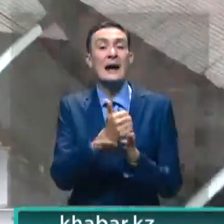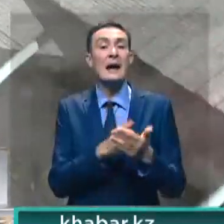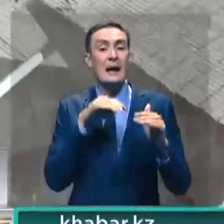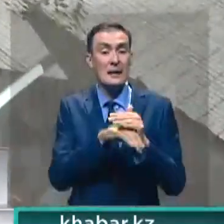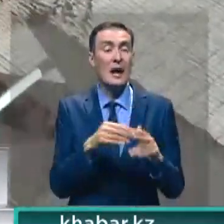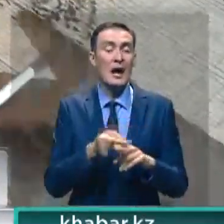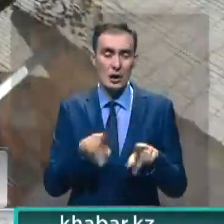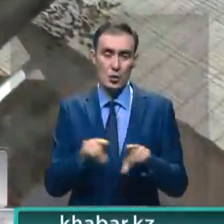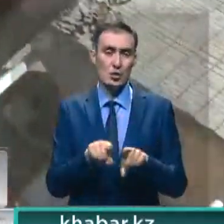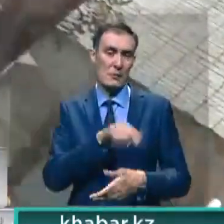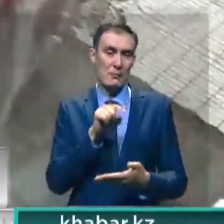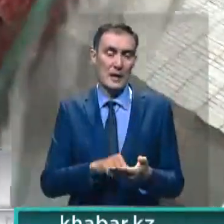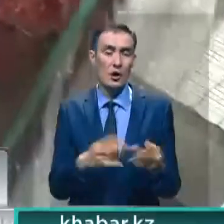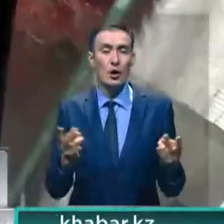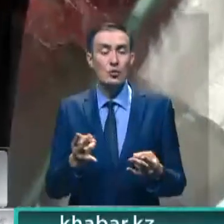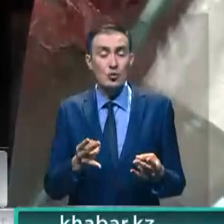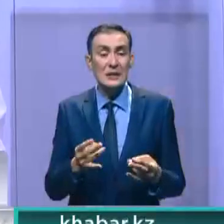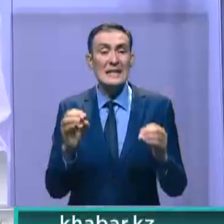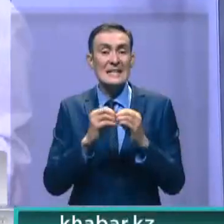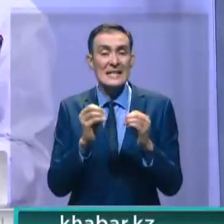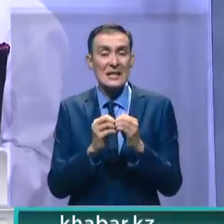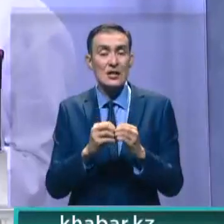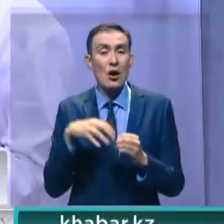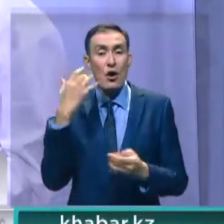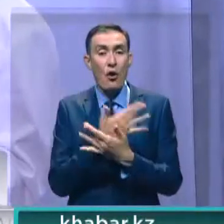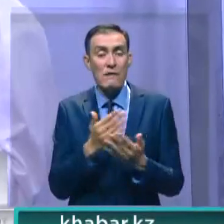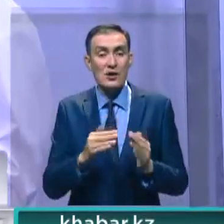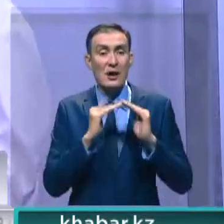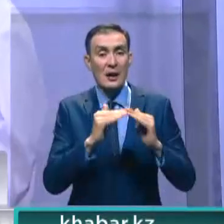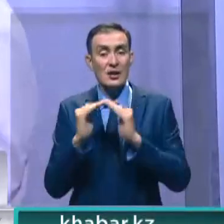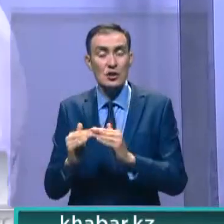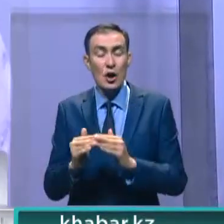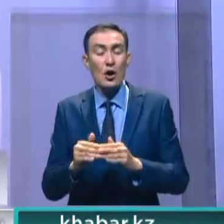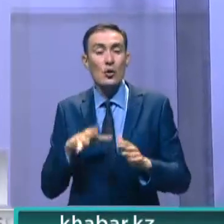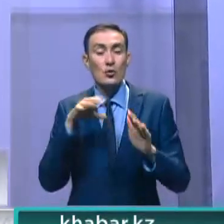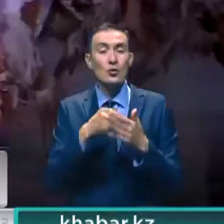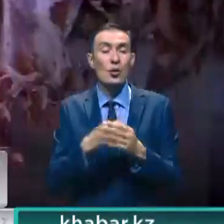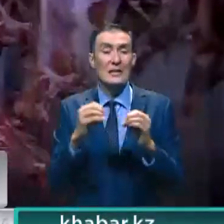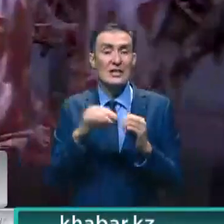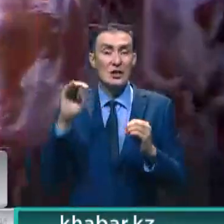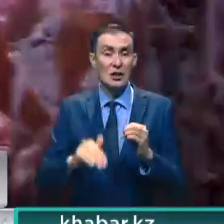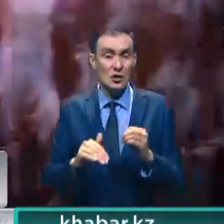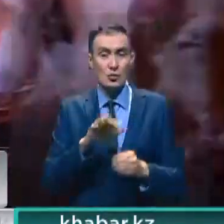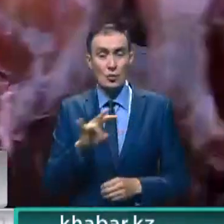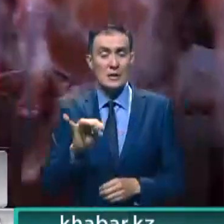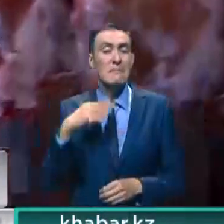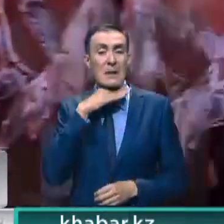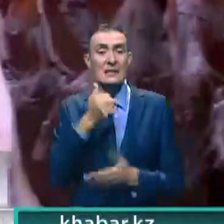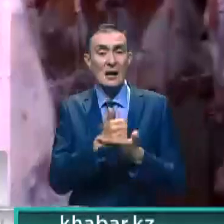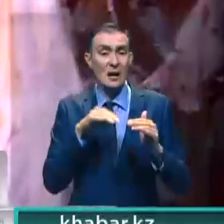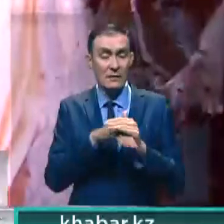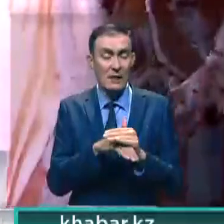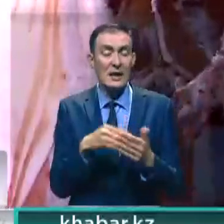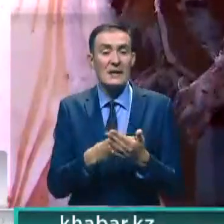с этим тоже проблемы. Нужны как минимум 10 овощехранилищ мощностью до 10 тысяч тонн, а еще мясохранилище. За счет средств